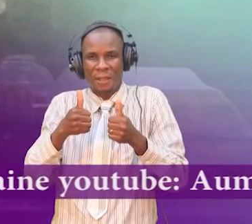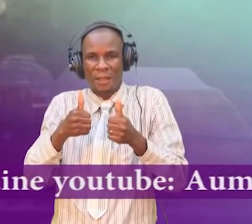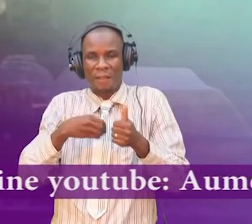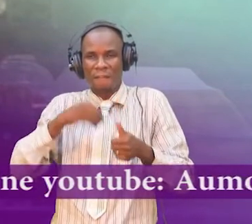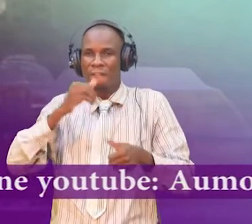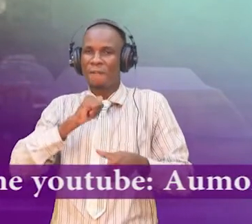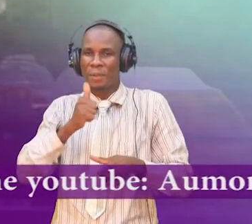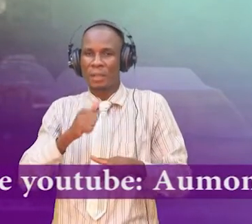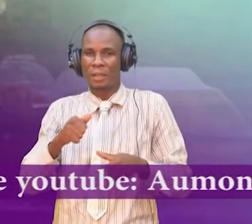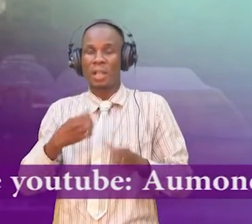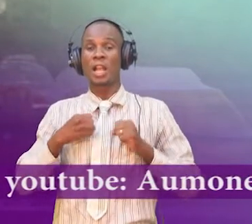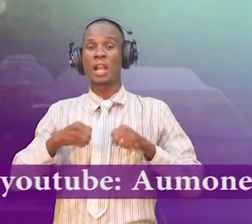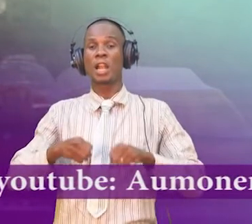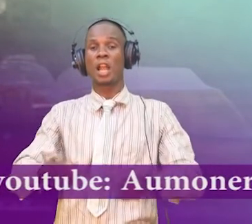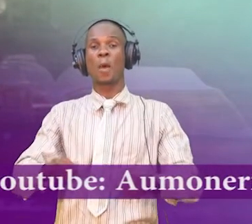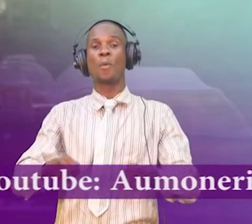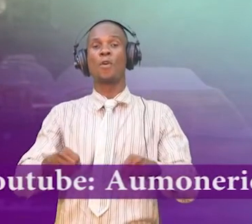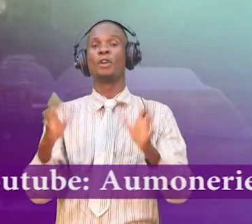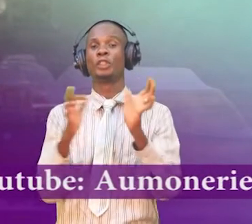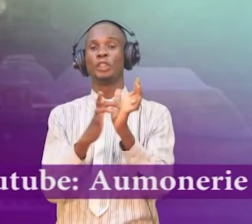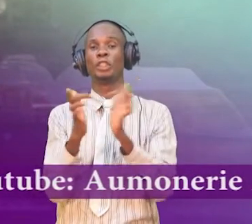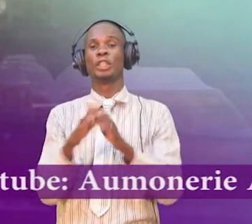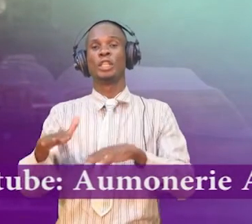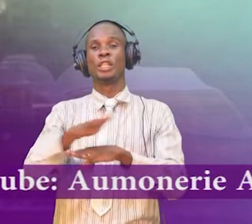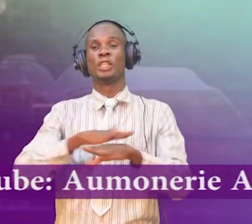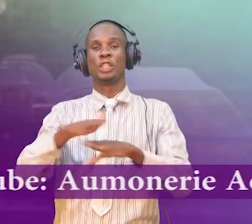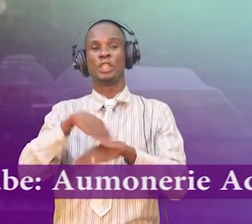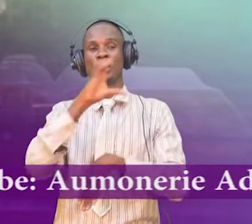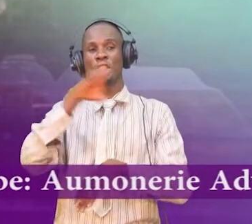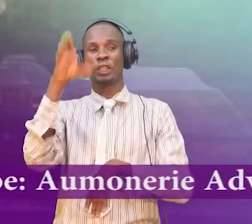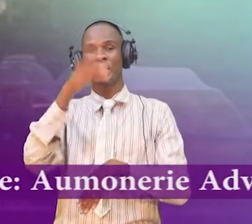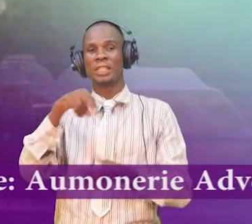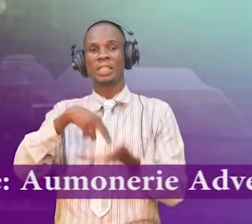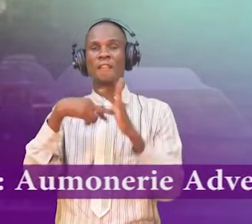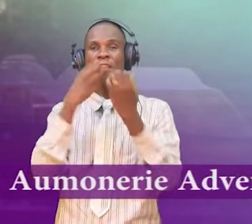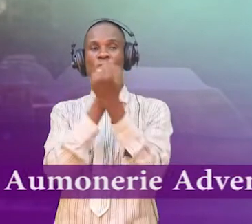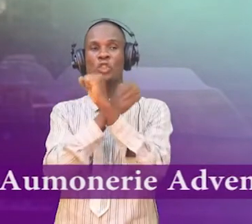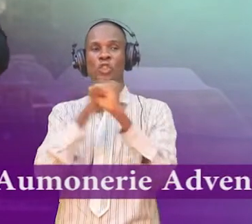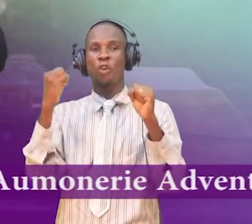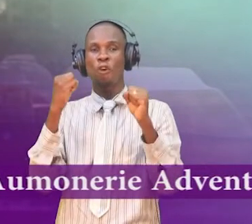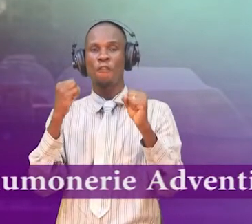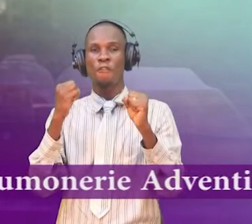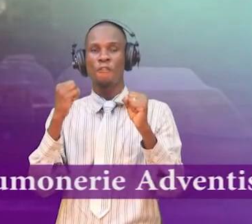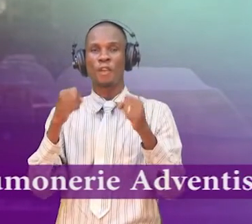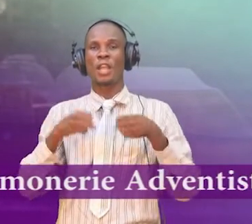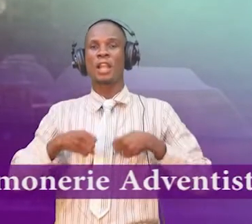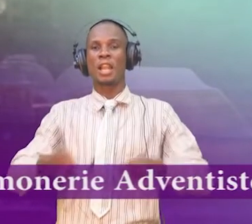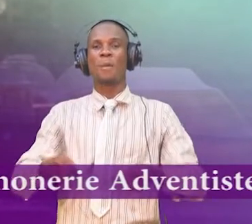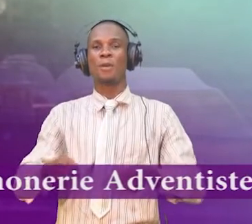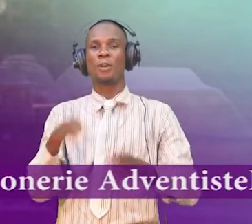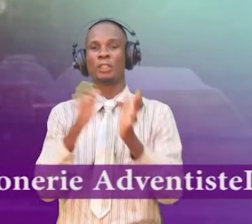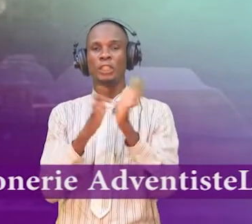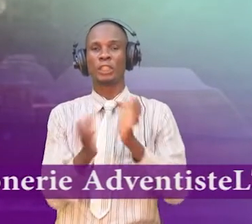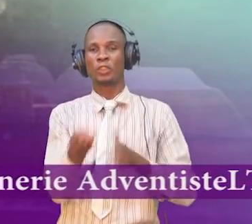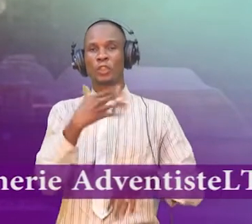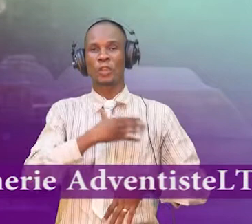na kotala mwa ndambu na yango po epesa biso makanisi malamu. Biblia ezali kolaksa biso nini na kotala